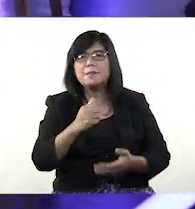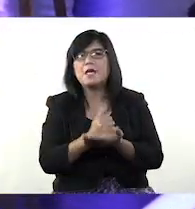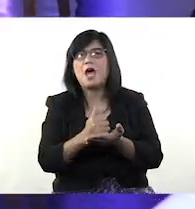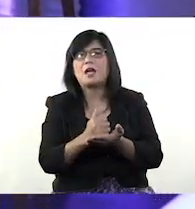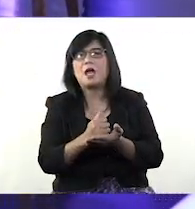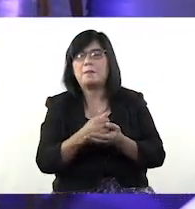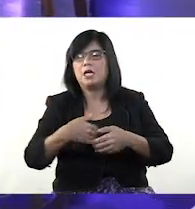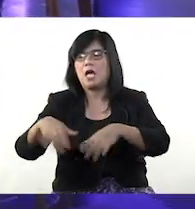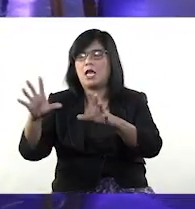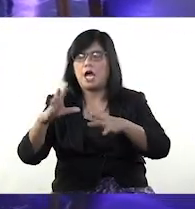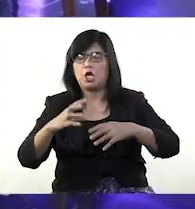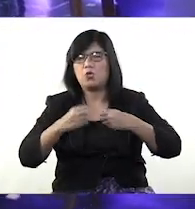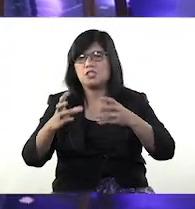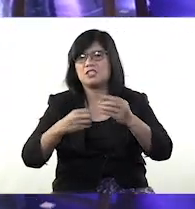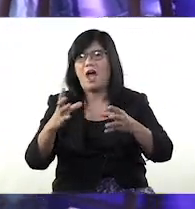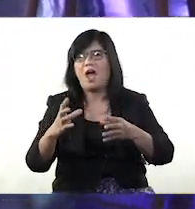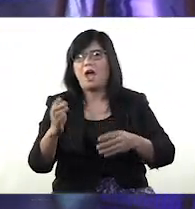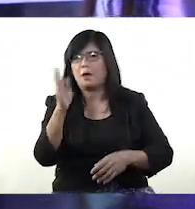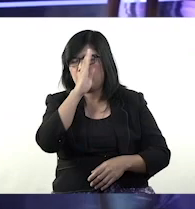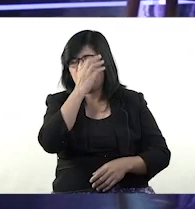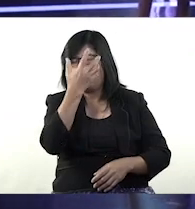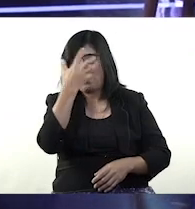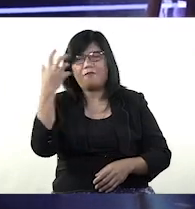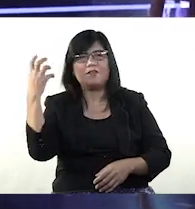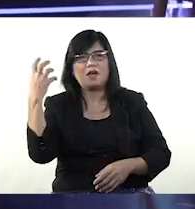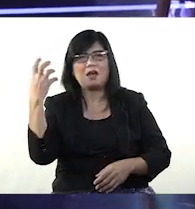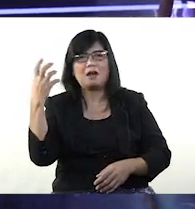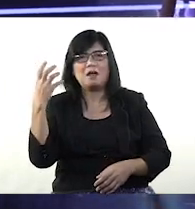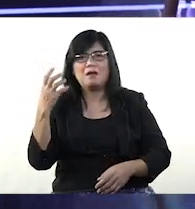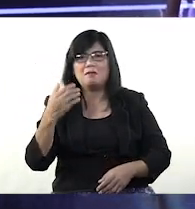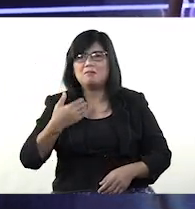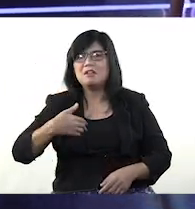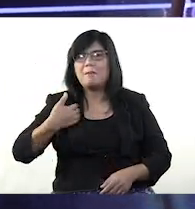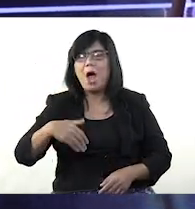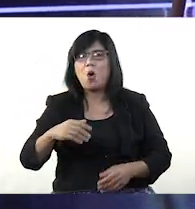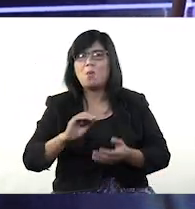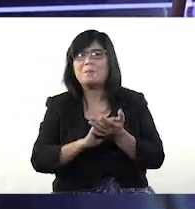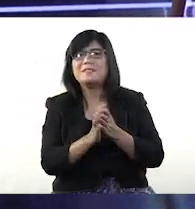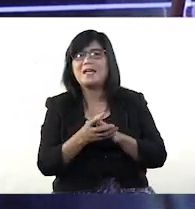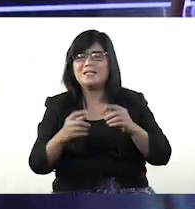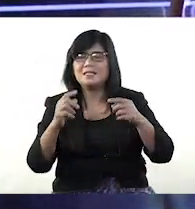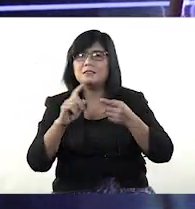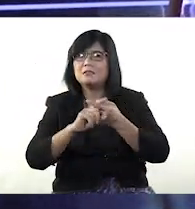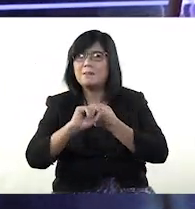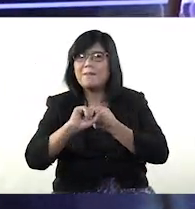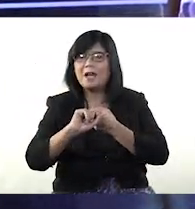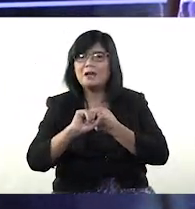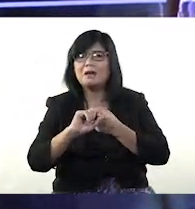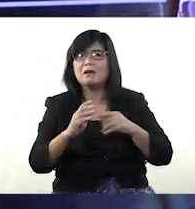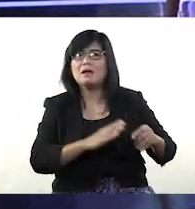pastikan meninggalkan hal yang jahat tidak mau menjadi Mitra negara Hai kok Seorang warga surga